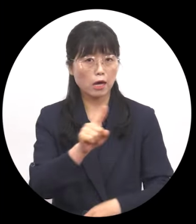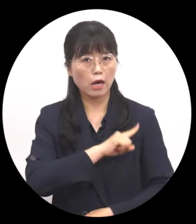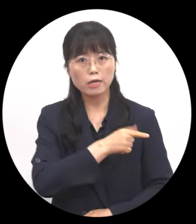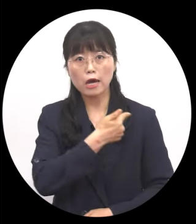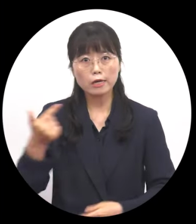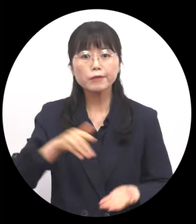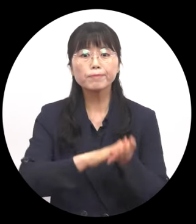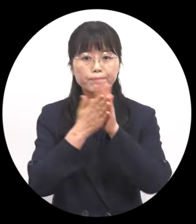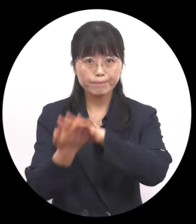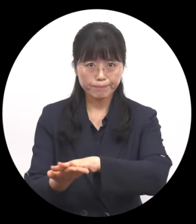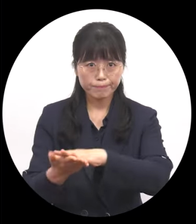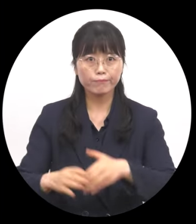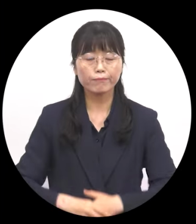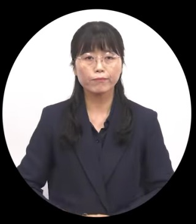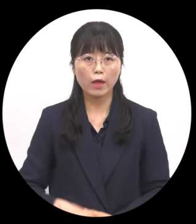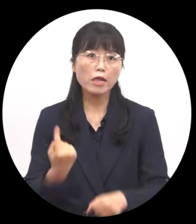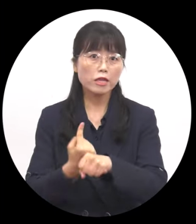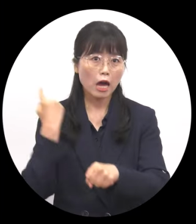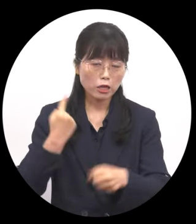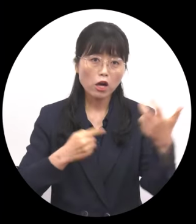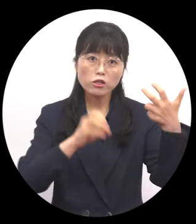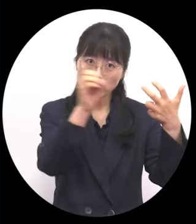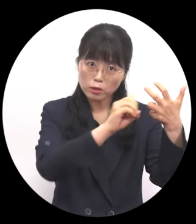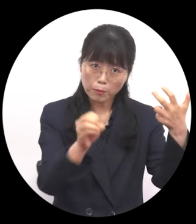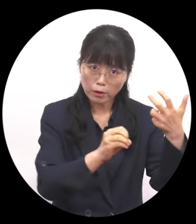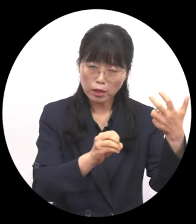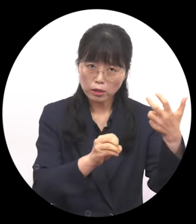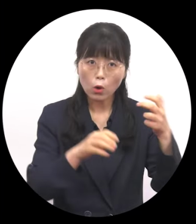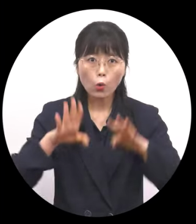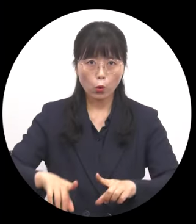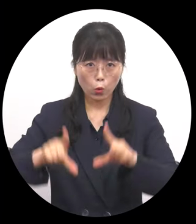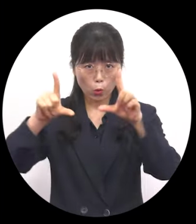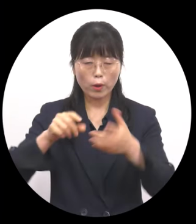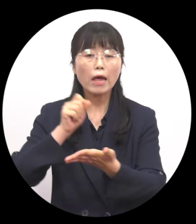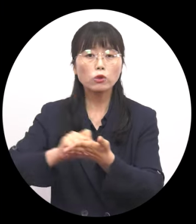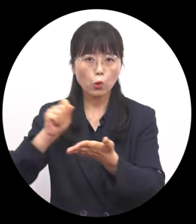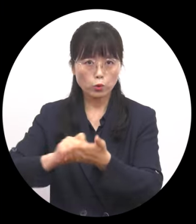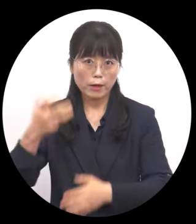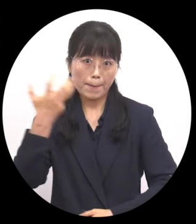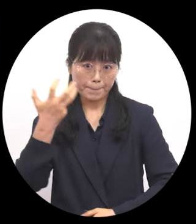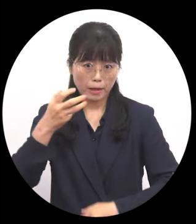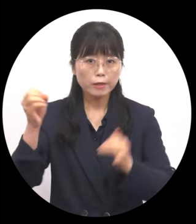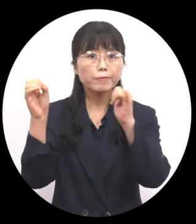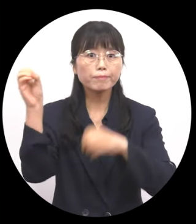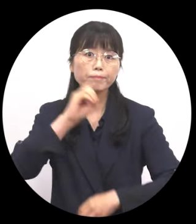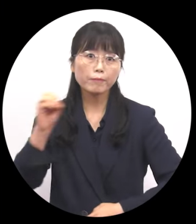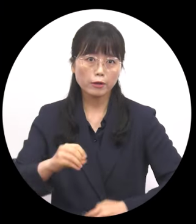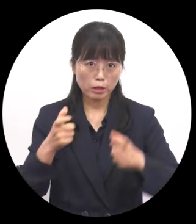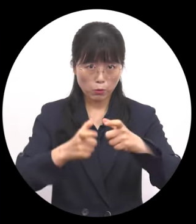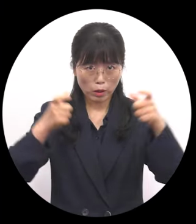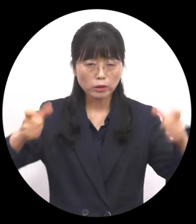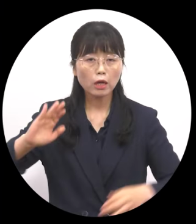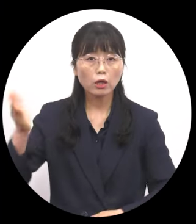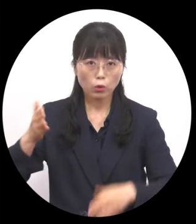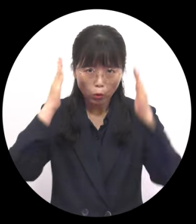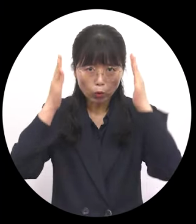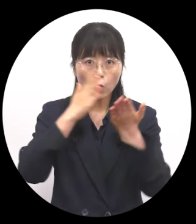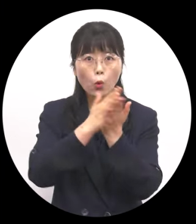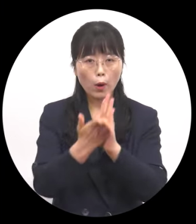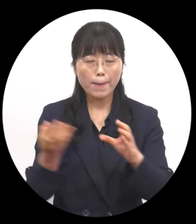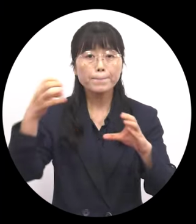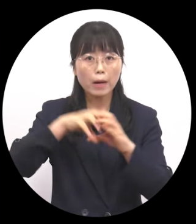큰 변화이고요. 전년도 70%에서 올해는 논술이 80%로 확대되었고,